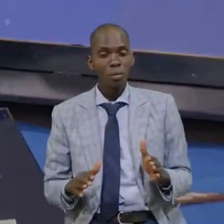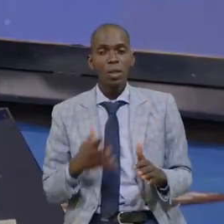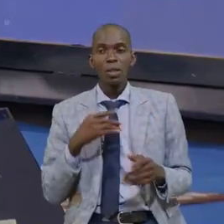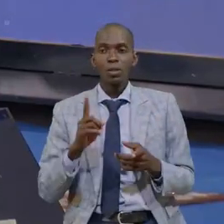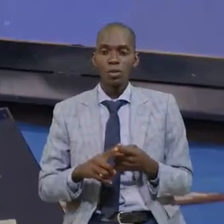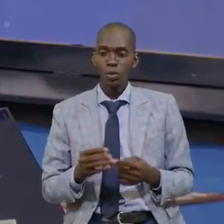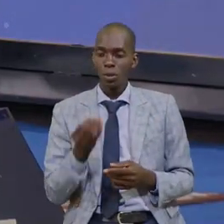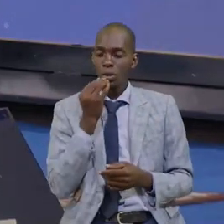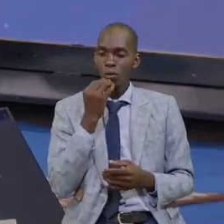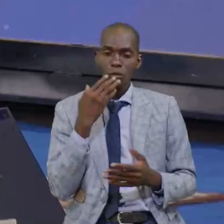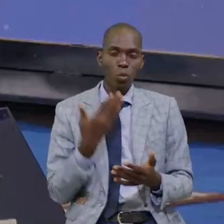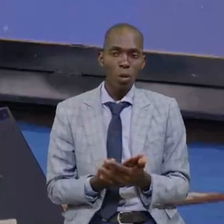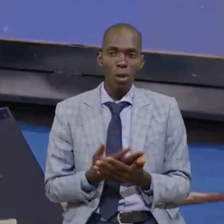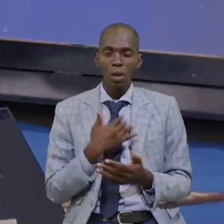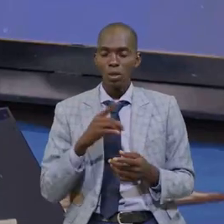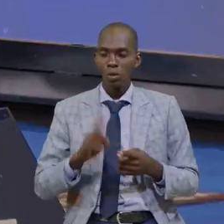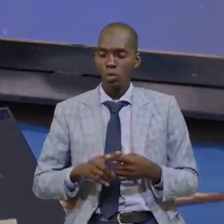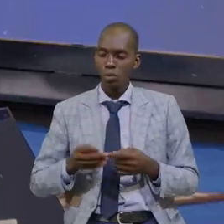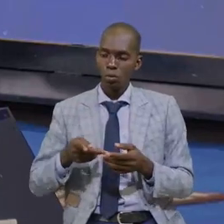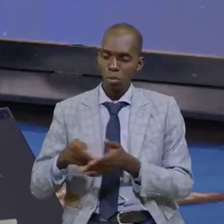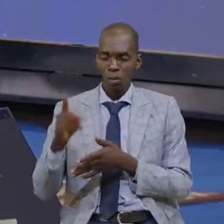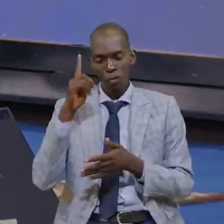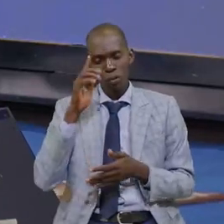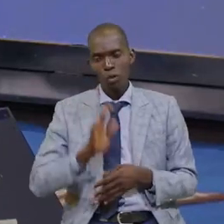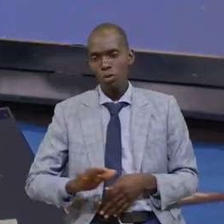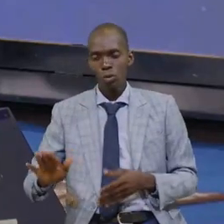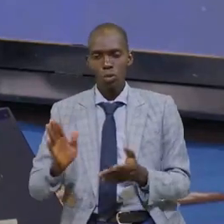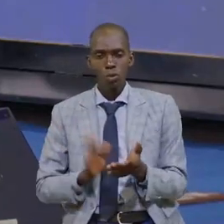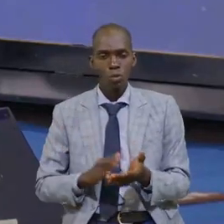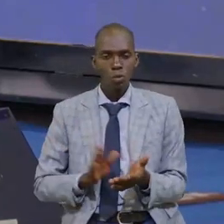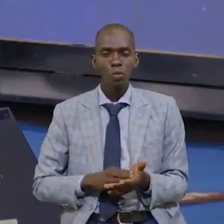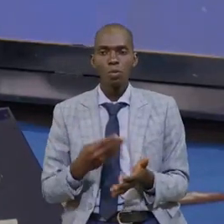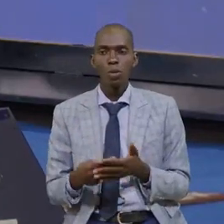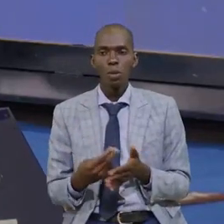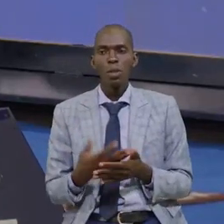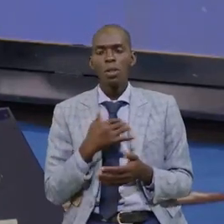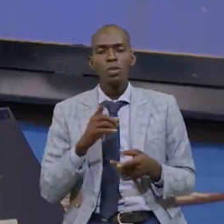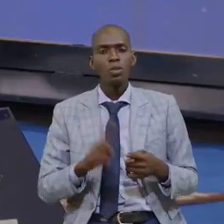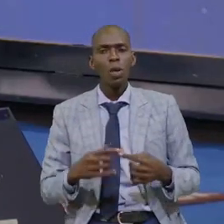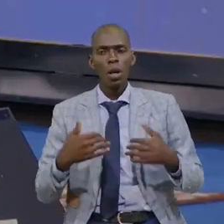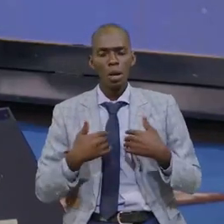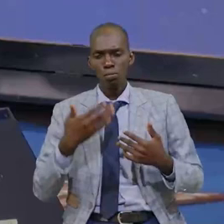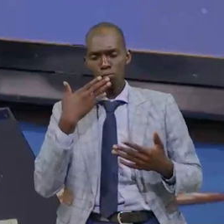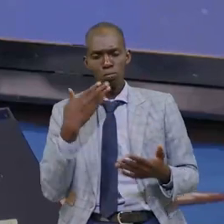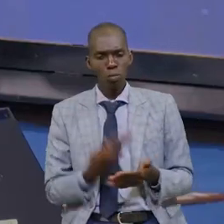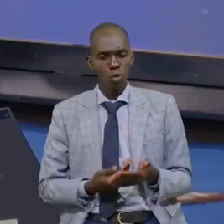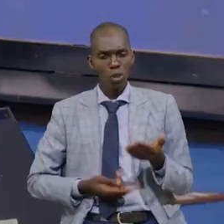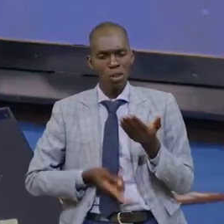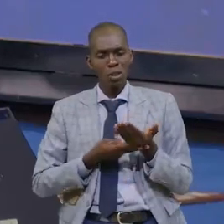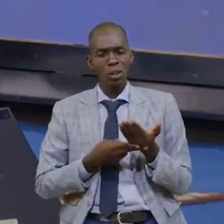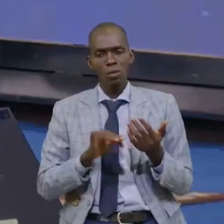nourrir et éduquer les enfants et avoir même une